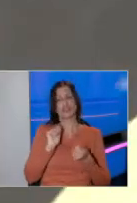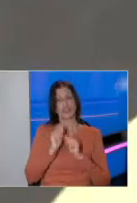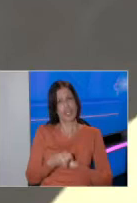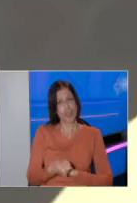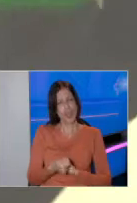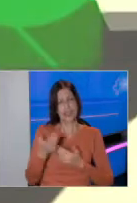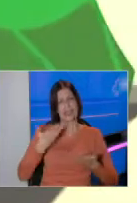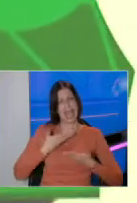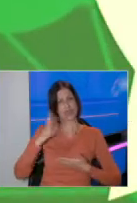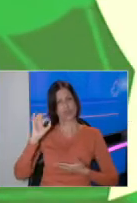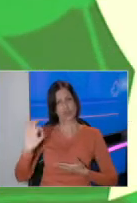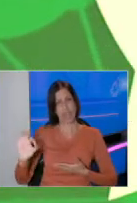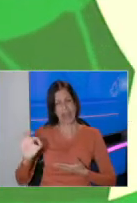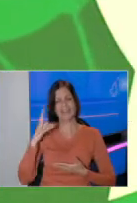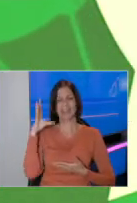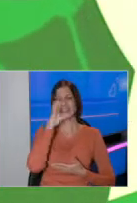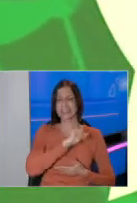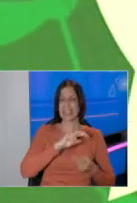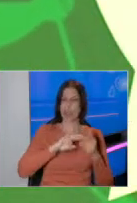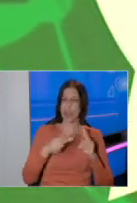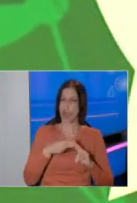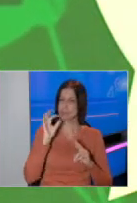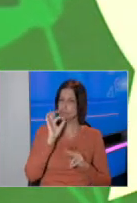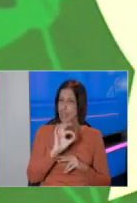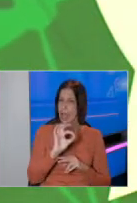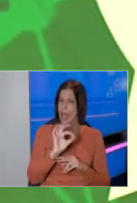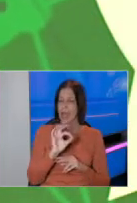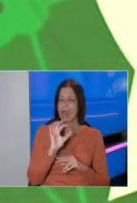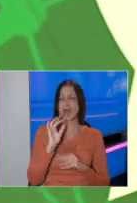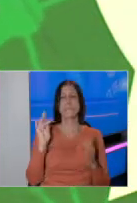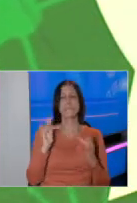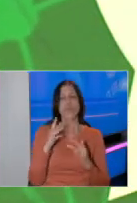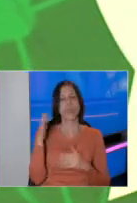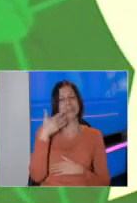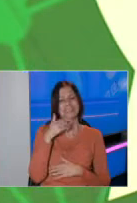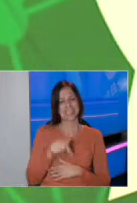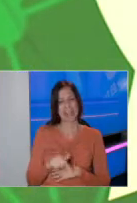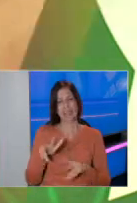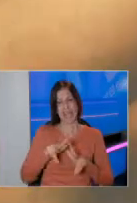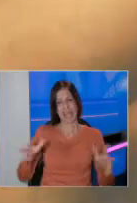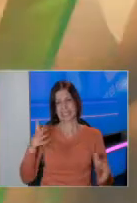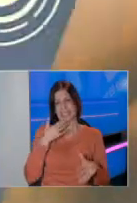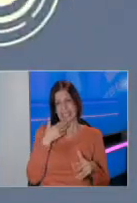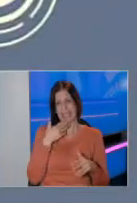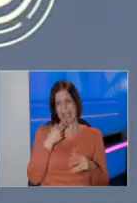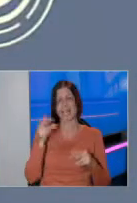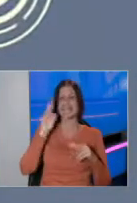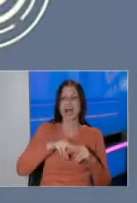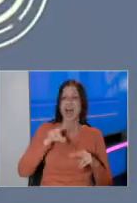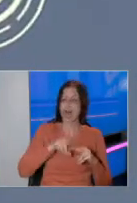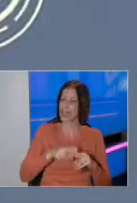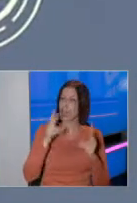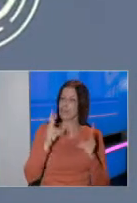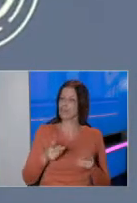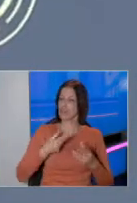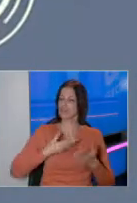את ההתייחסות שלה ואת התפיסת עולם שלה כלפי מדינת ישראל וארץ ישראל, ולאחר מכן יהיה ניתן